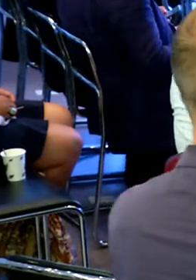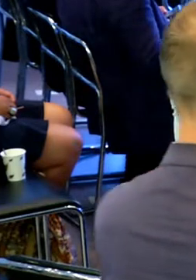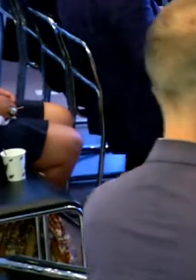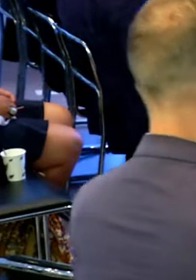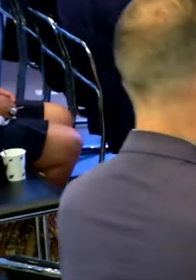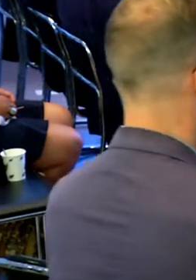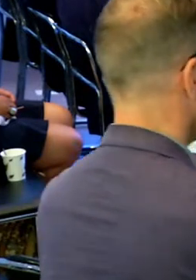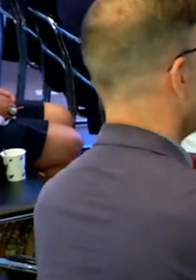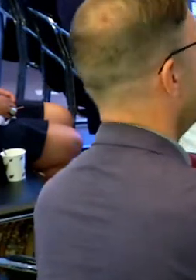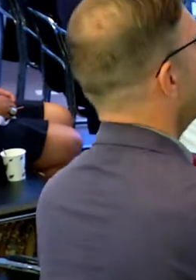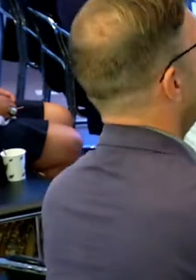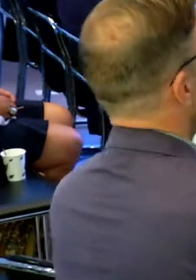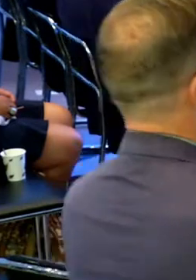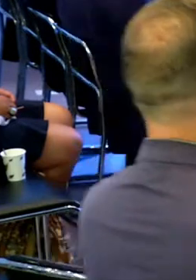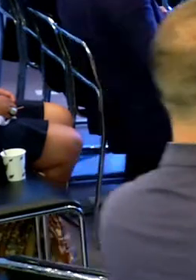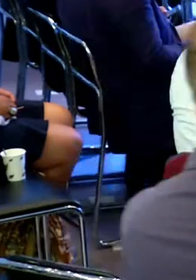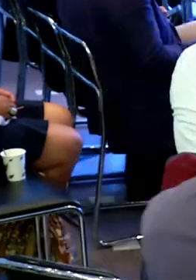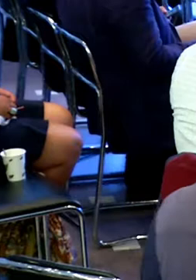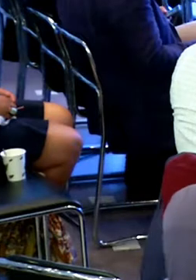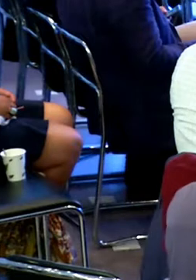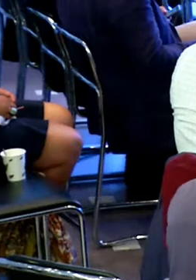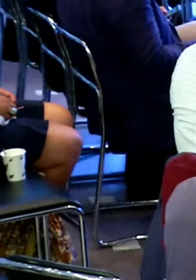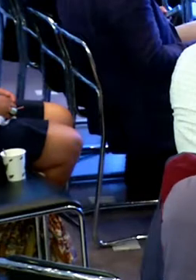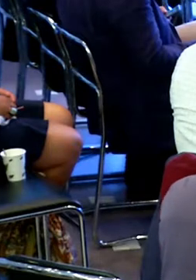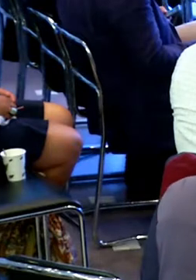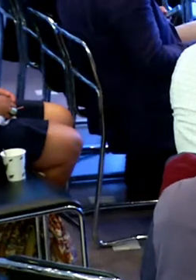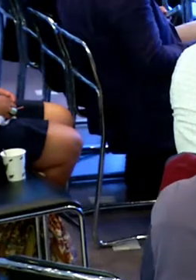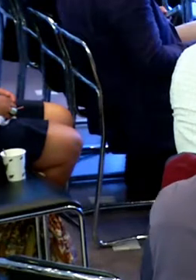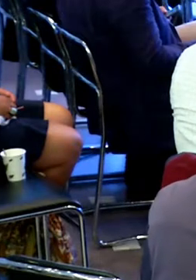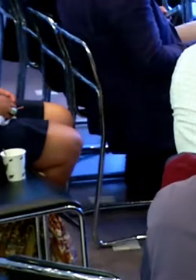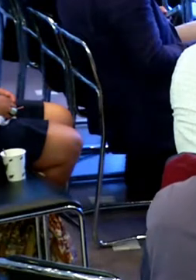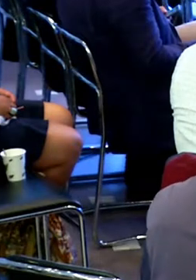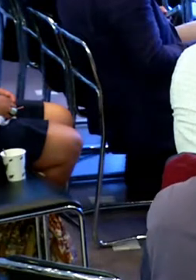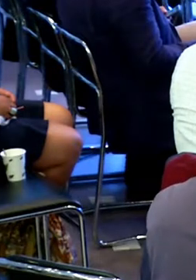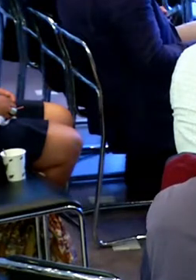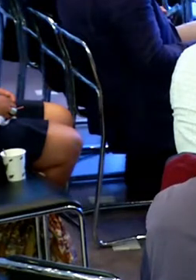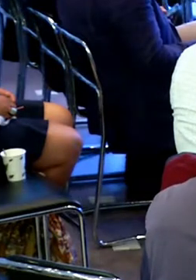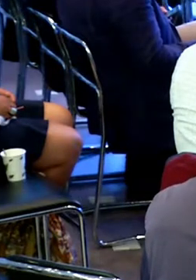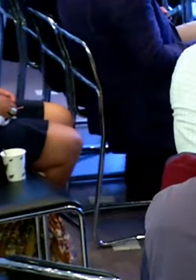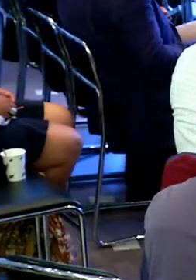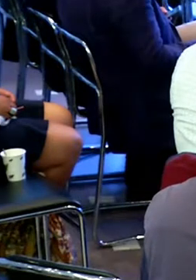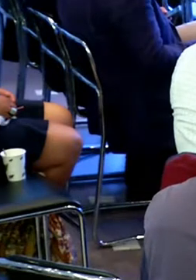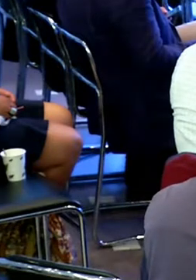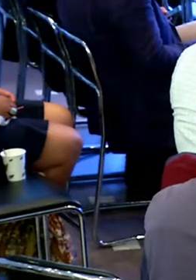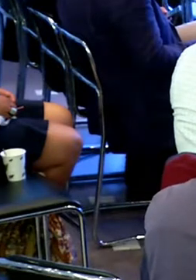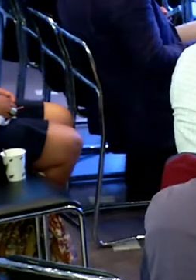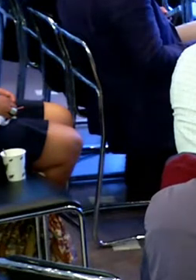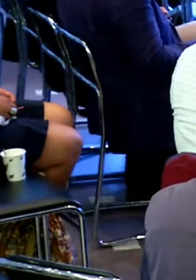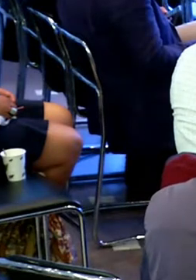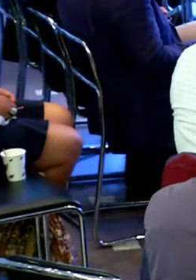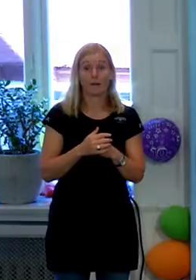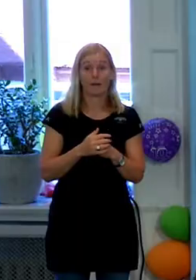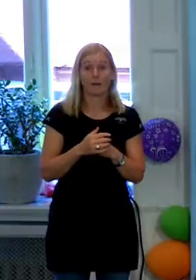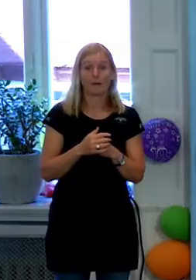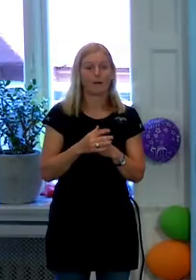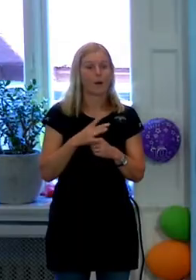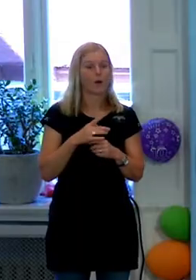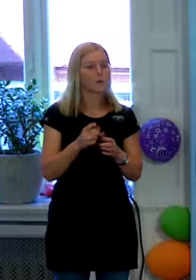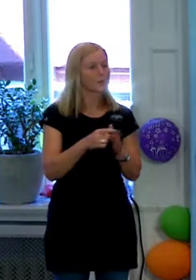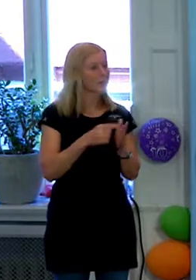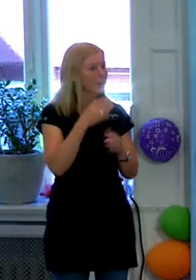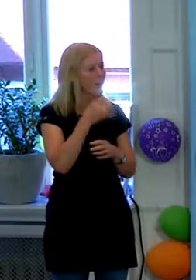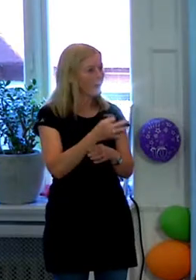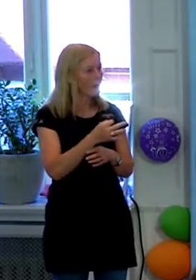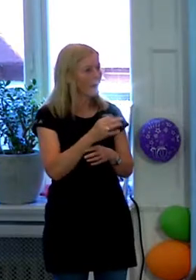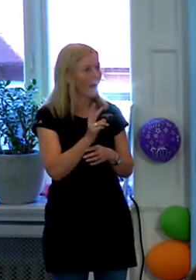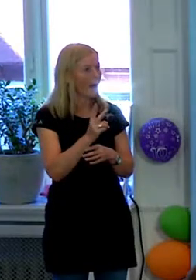fremtiden, når den forbindelse åbner, så kommer ni til at være glade for, at det er hent. Mm. Har du en specifik fråga, eller var